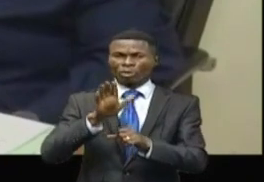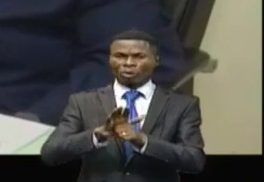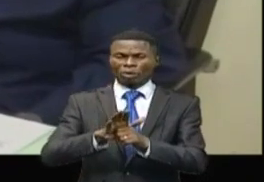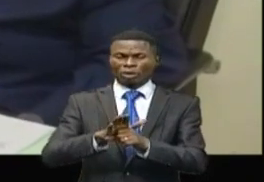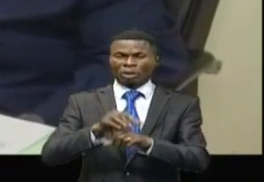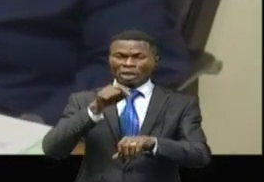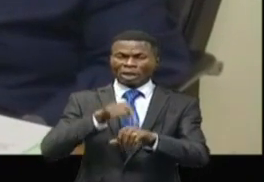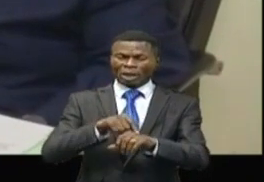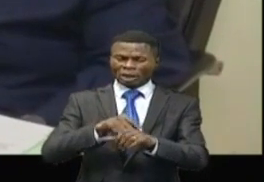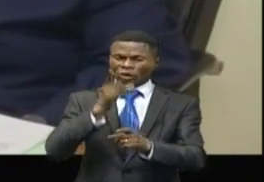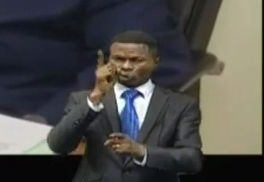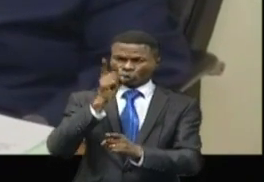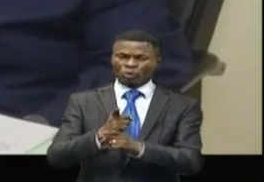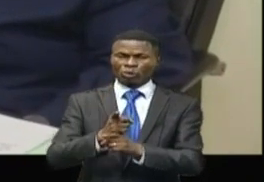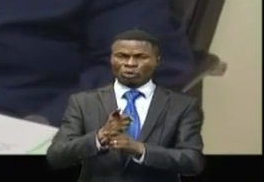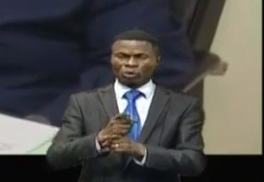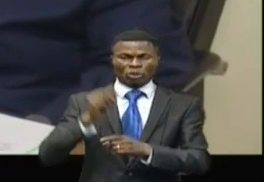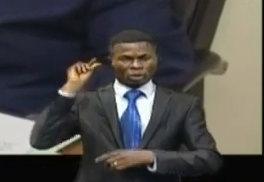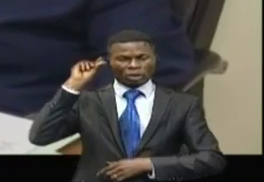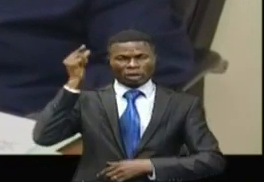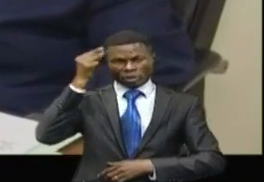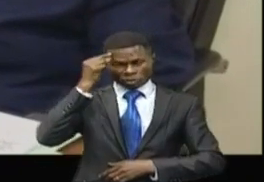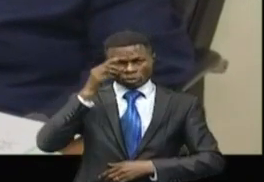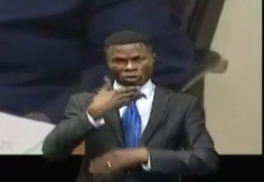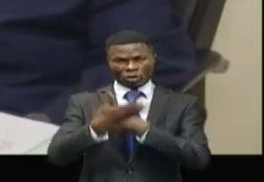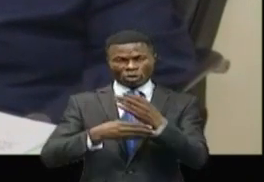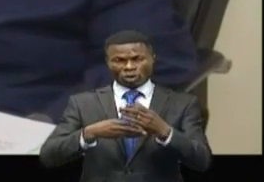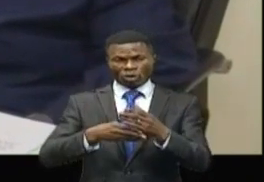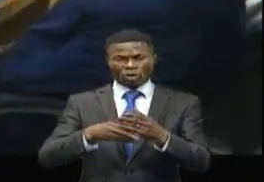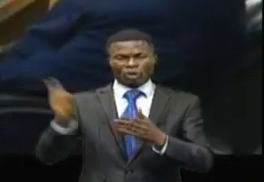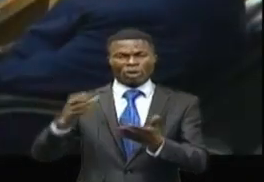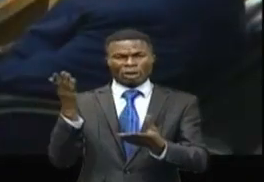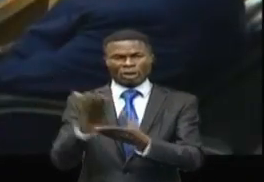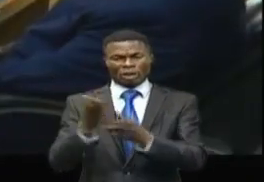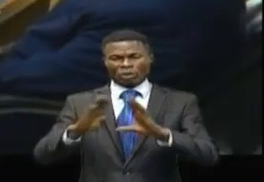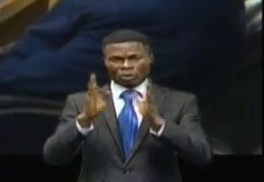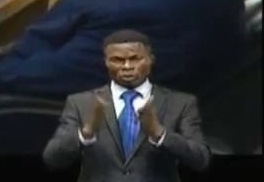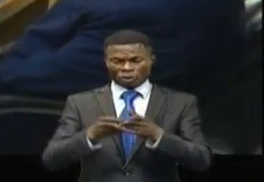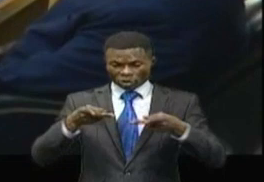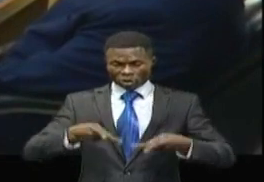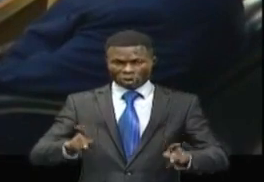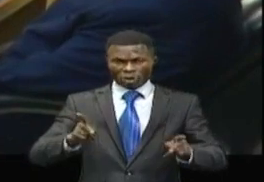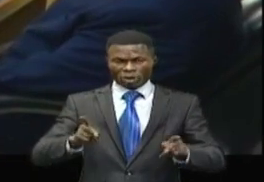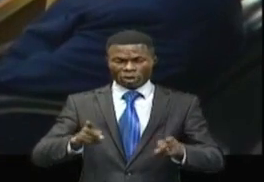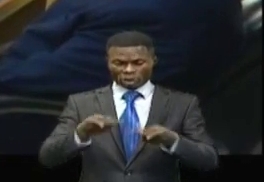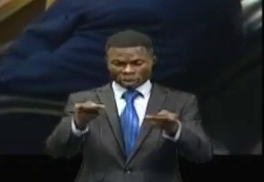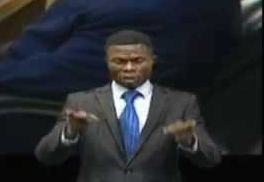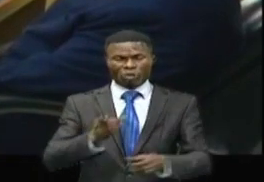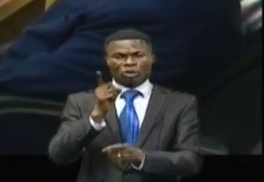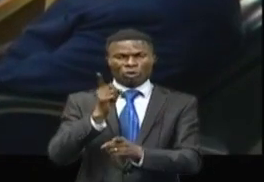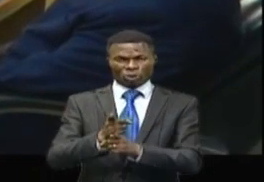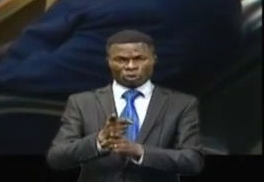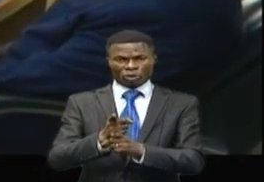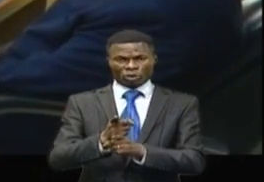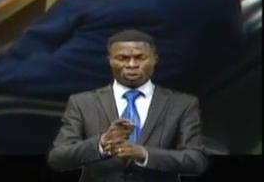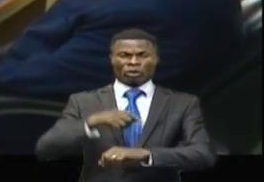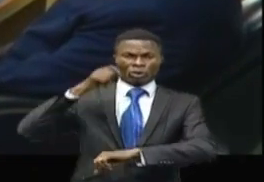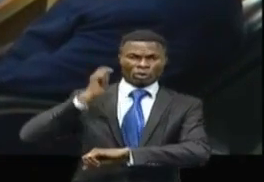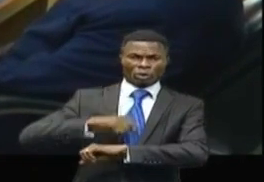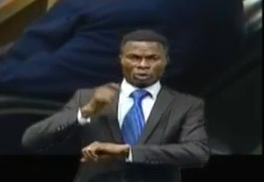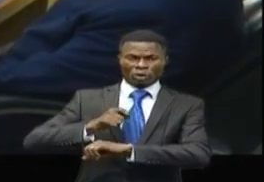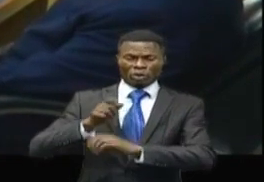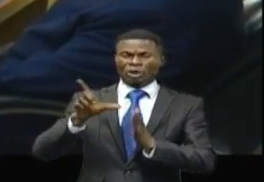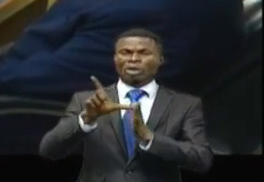délais impartis le gouvernement réalise toutes les assignations permettant d'avoir lé cadre structurel juridiques et réglementaires